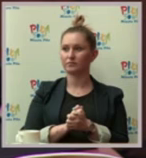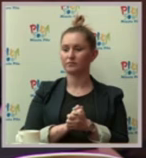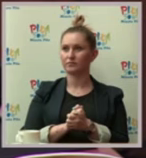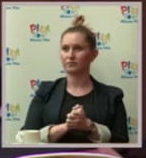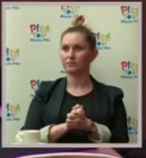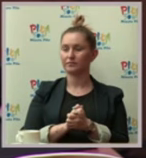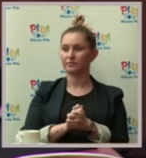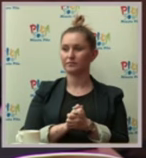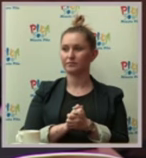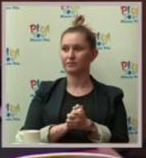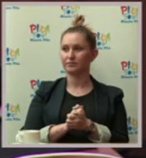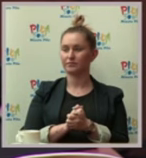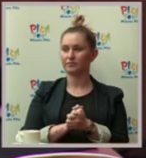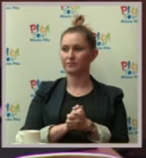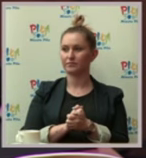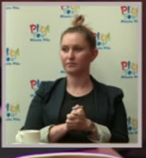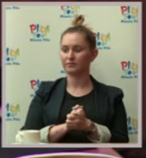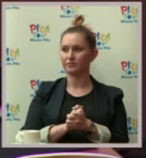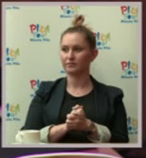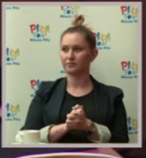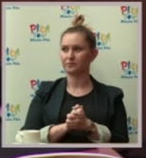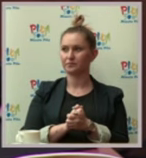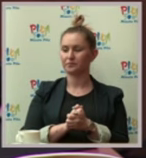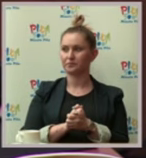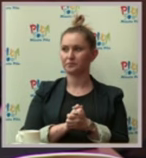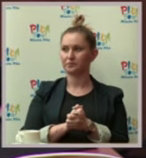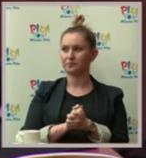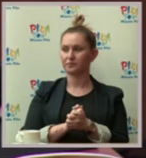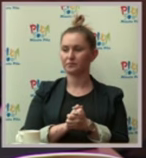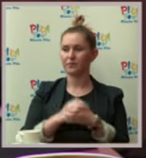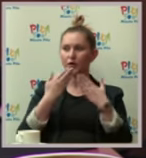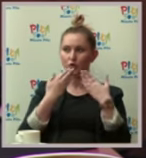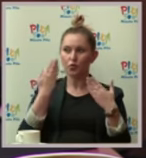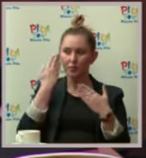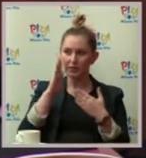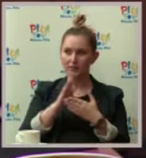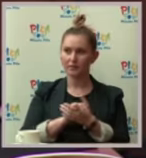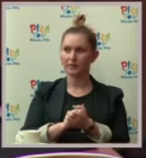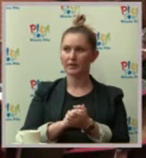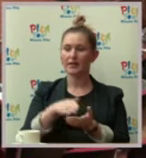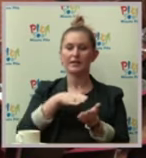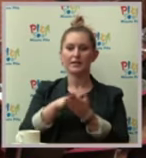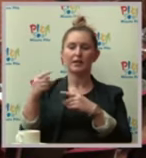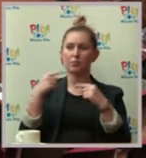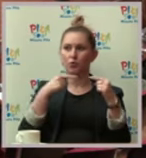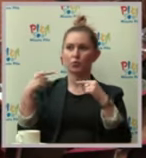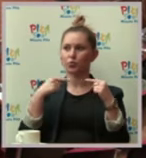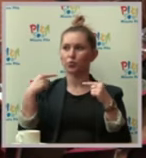że do tematu, tak jak pani dyrektor mówiła, wrócimy w najbliższym czasie. Dziękuję bardzo. Dziękuję bardzo. Otwieram dyskusję.